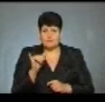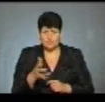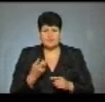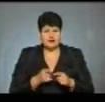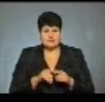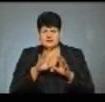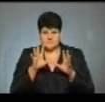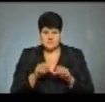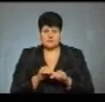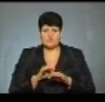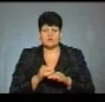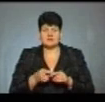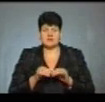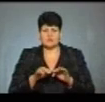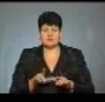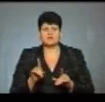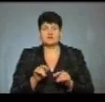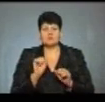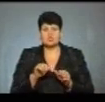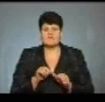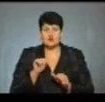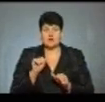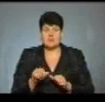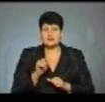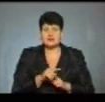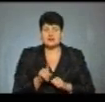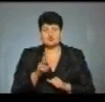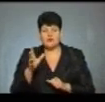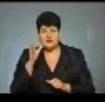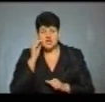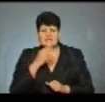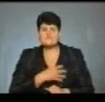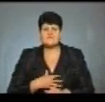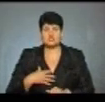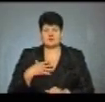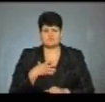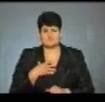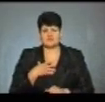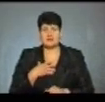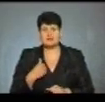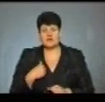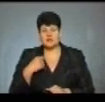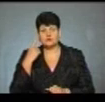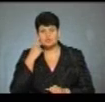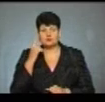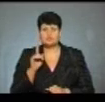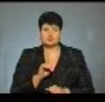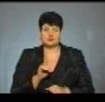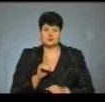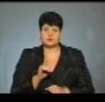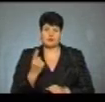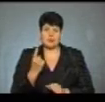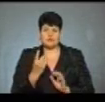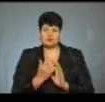громадський діяч. Я розумів, чи можете ви окремити те, що вважаєте найважливішим? Ну, я думаю, що в